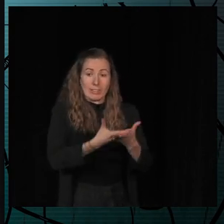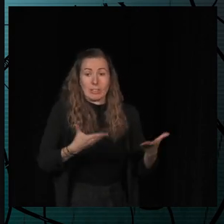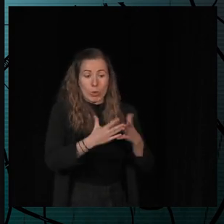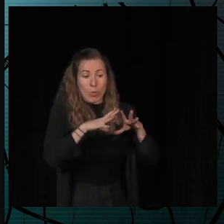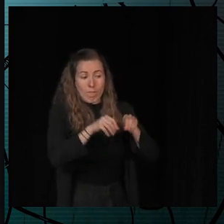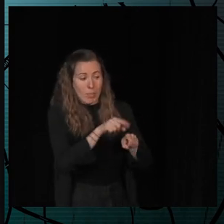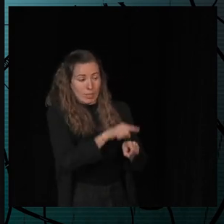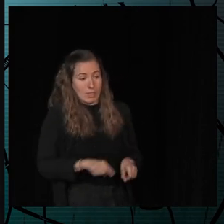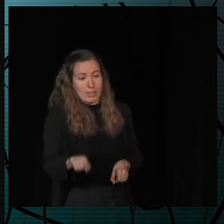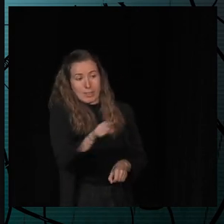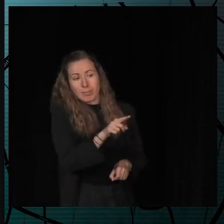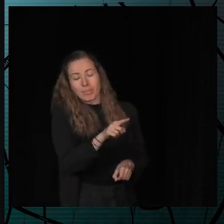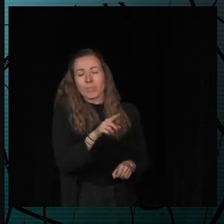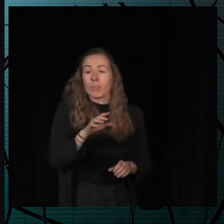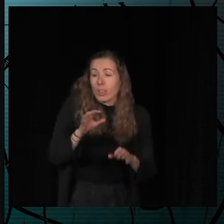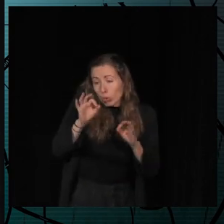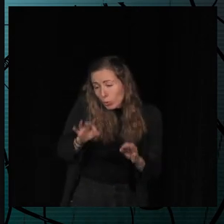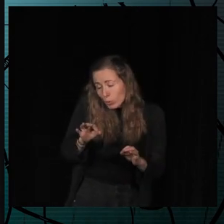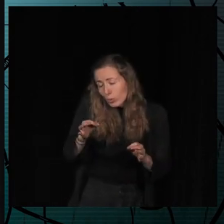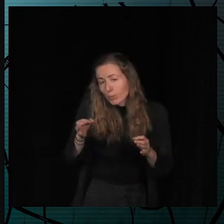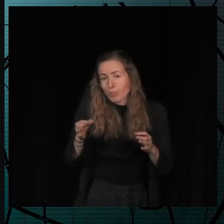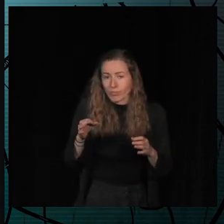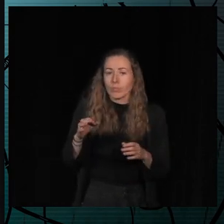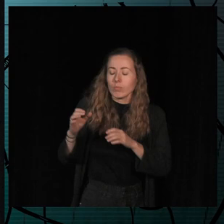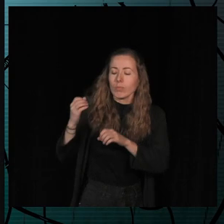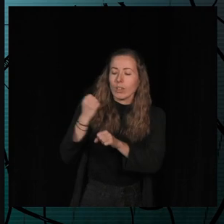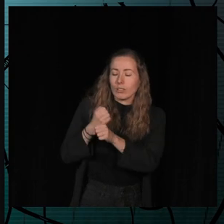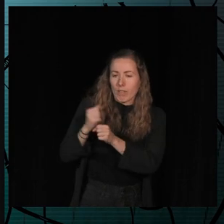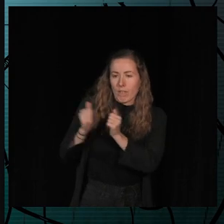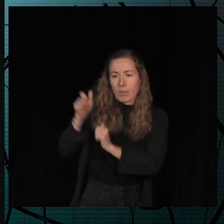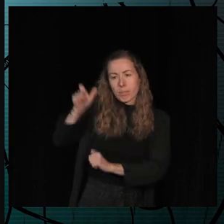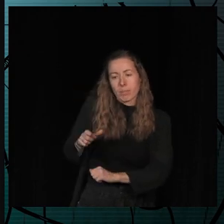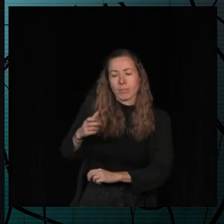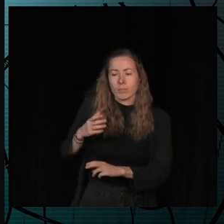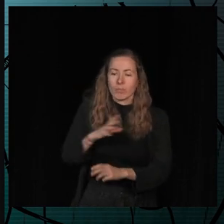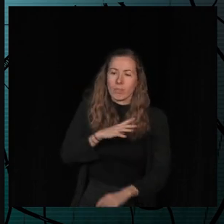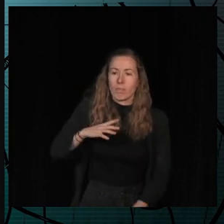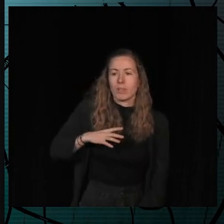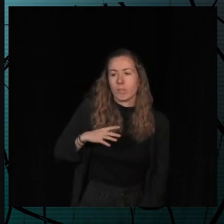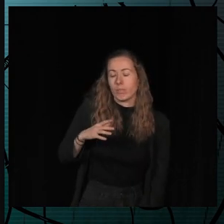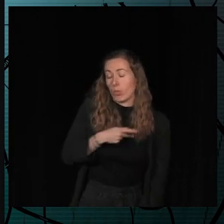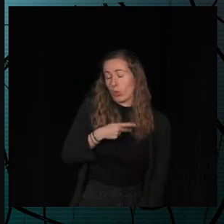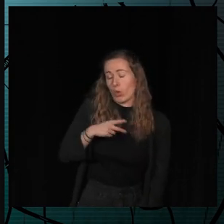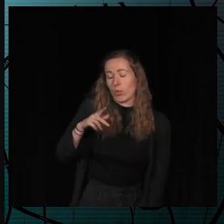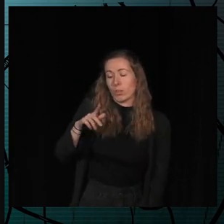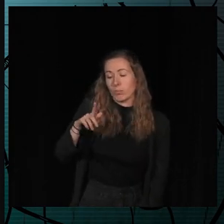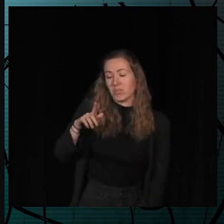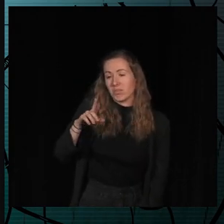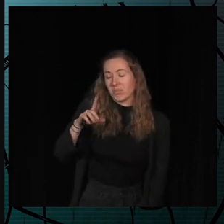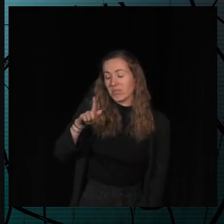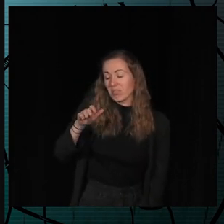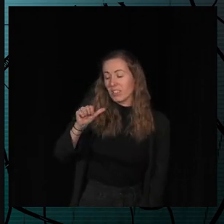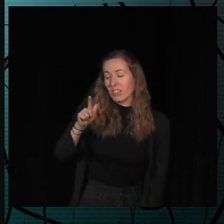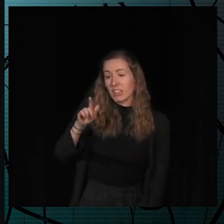euh je travaille avec une dame qui s'appelle docteur mariejanne Gedge qui a écrit qui a créé une grande association qui s'appelle